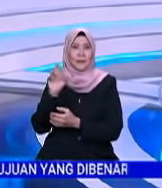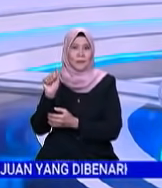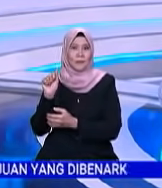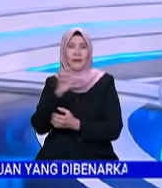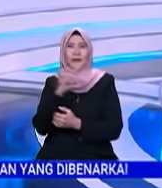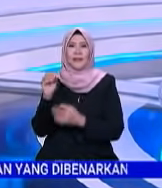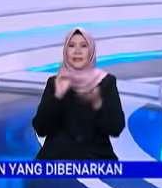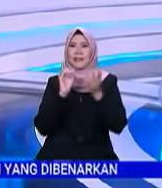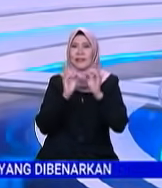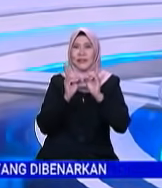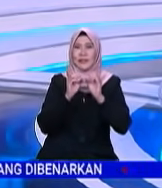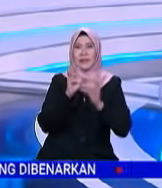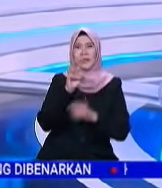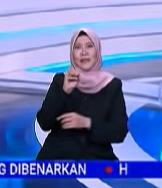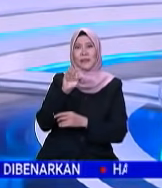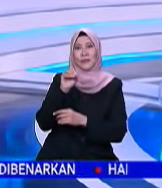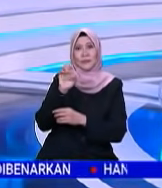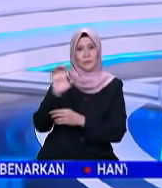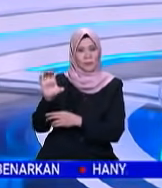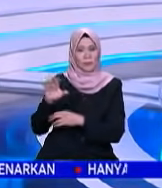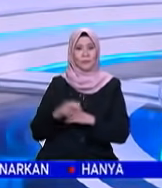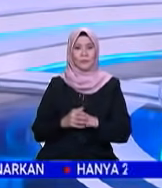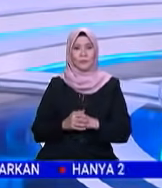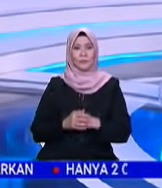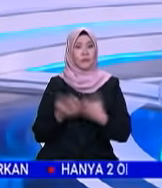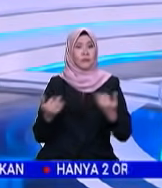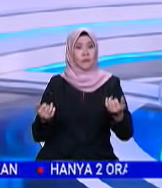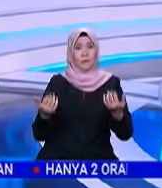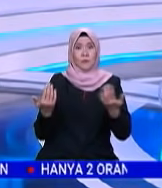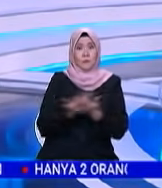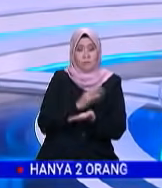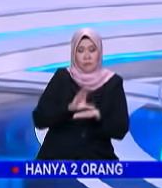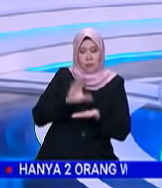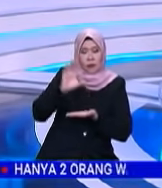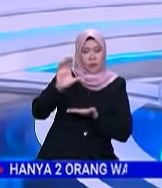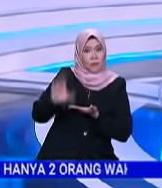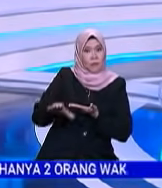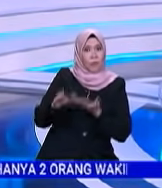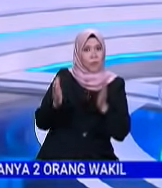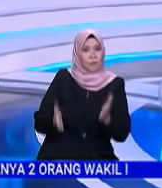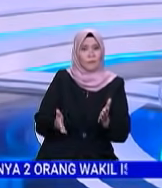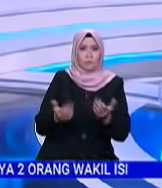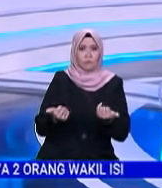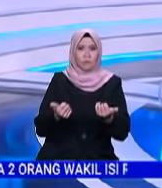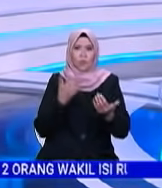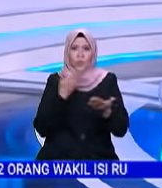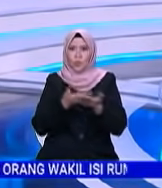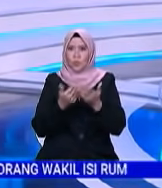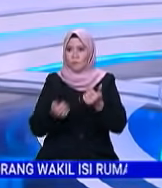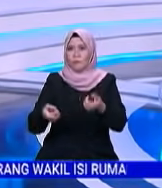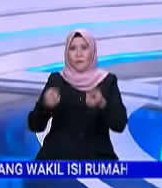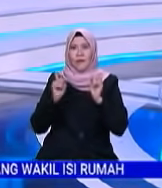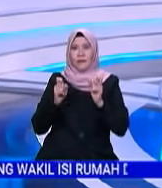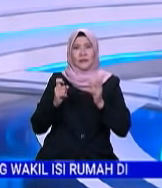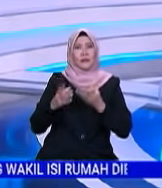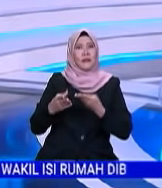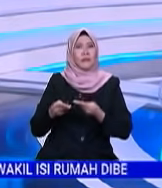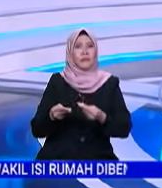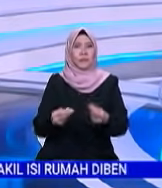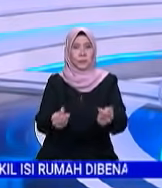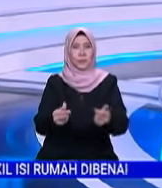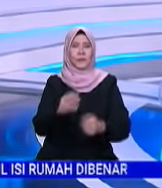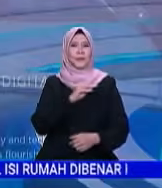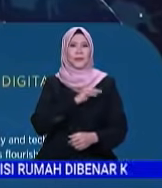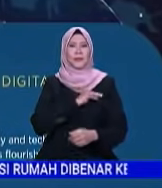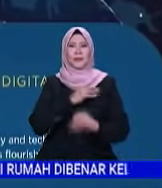Ekonomi Digital Malaysia MDEC. Menerusi platform itu, para pelabur boleh menikmati kemudahan pelaburan yang lebih pantas dan lancar. Menurut